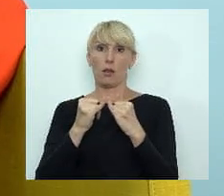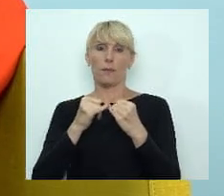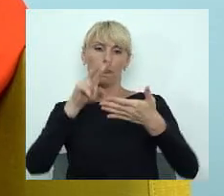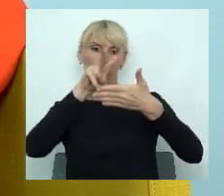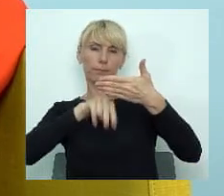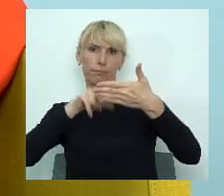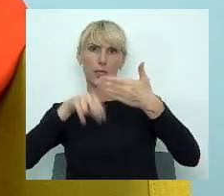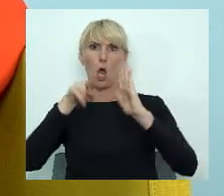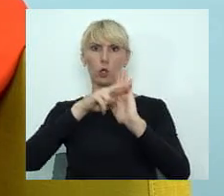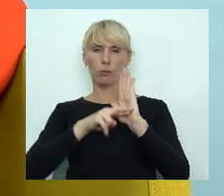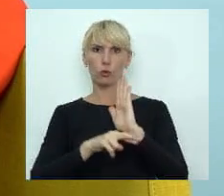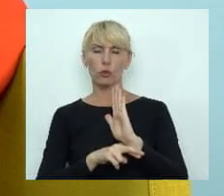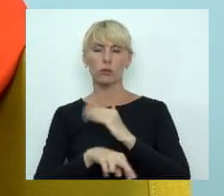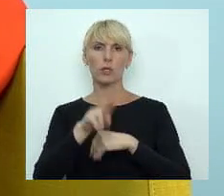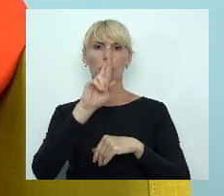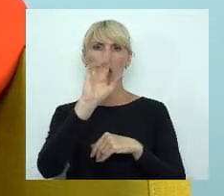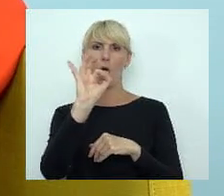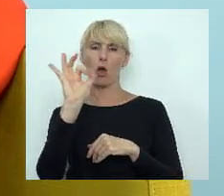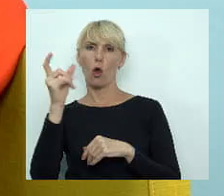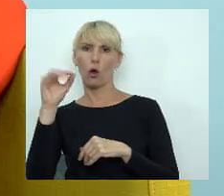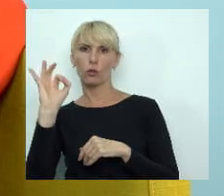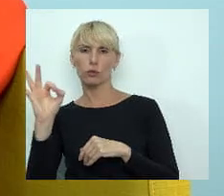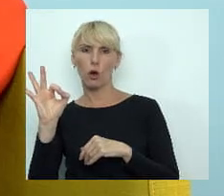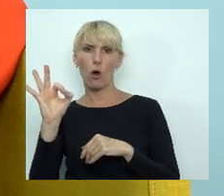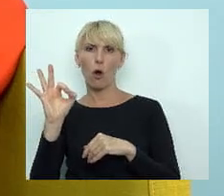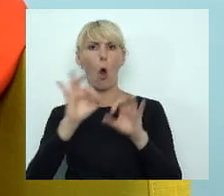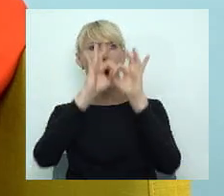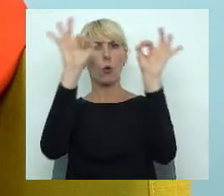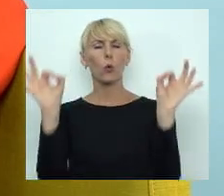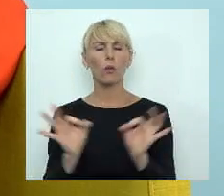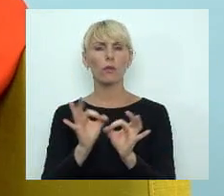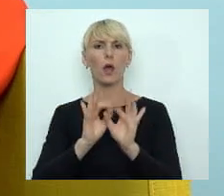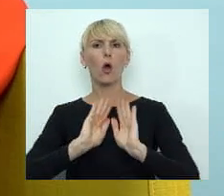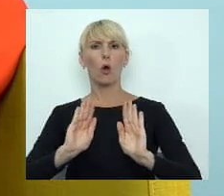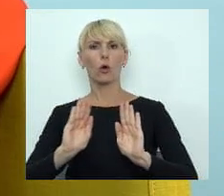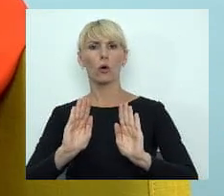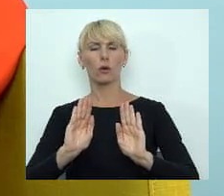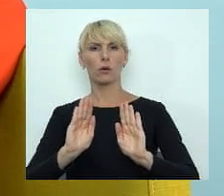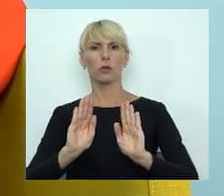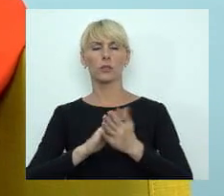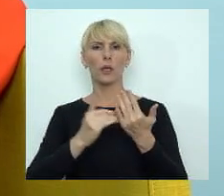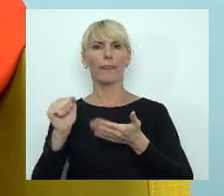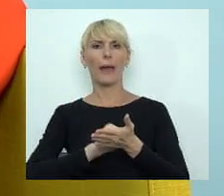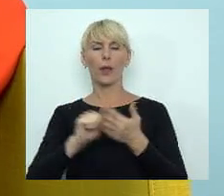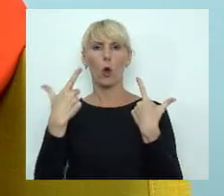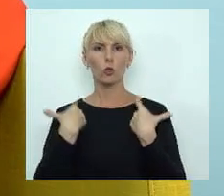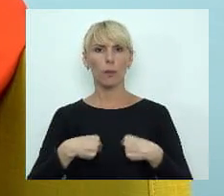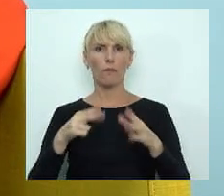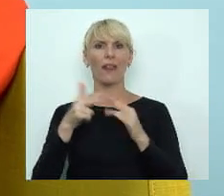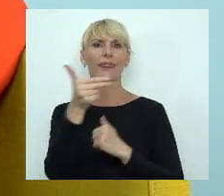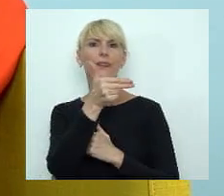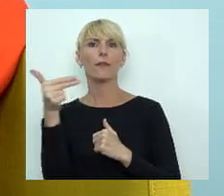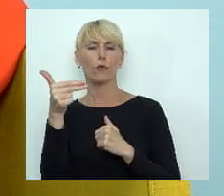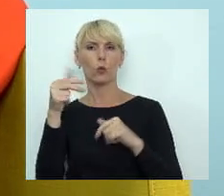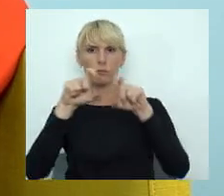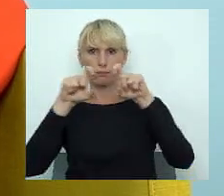tytuł rozporządzenia, ogólnego rozporządzenia o ochronie danych, nie w skrót RODO, tylko w tytuł, to tam w